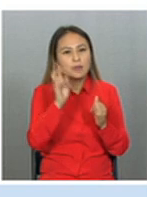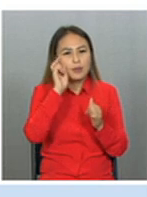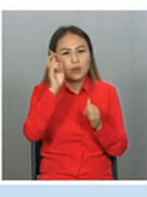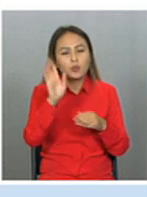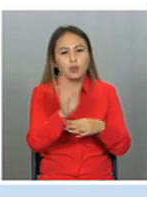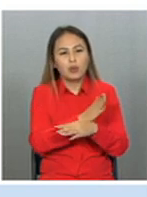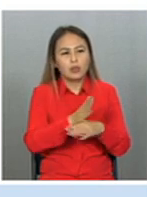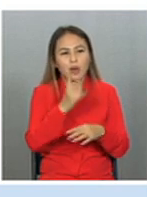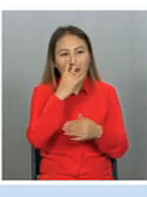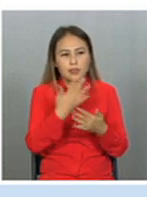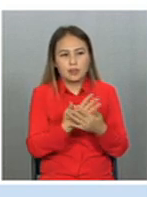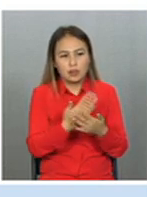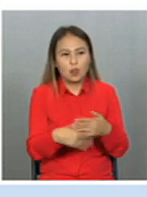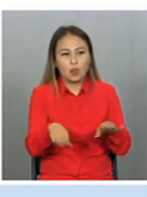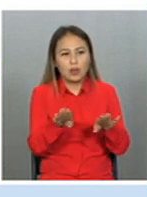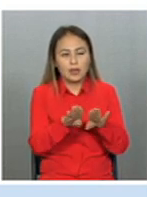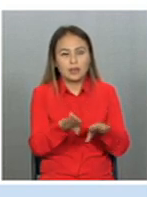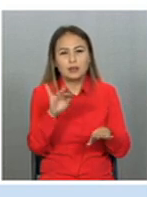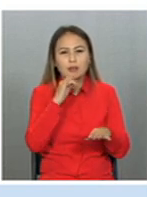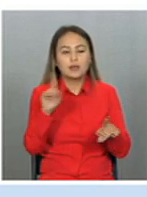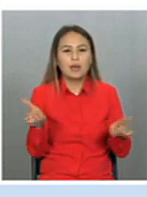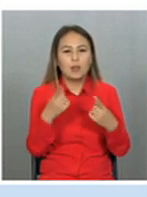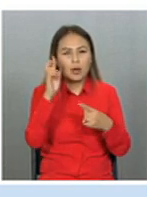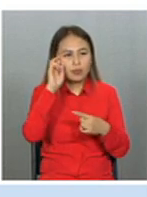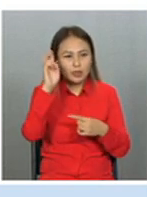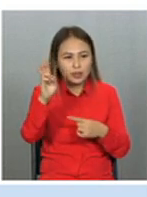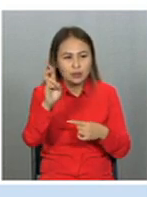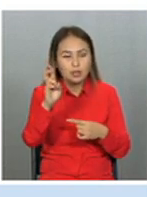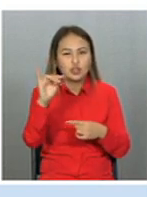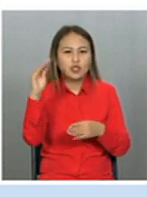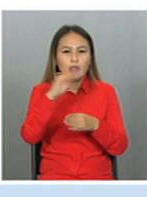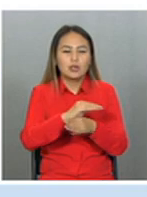бөліп қарастырады. Оларды дамыған елдер мемлекетіне және